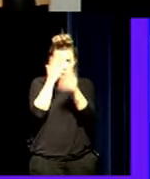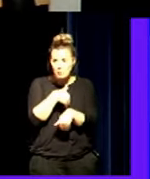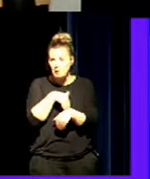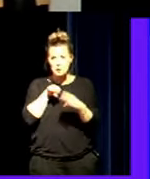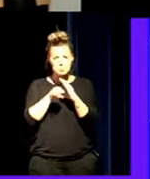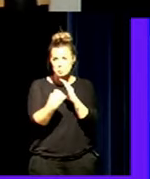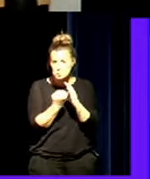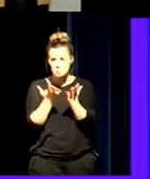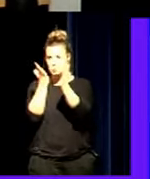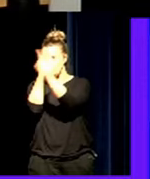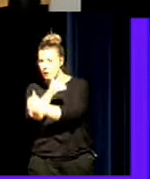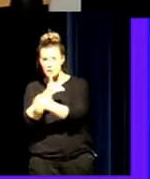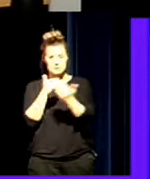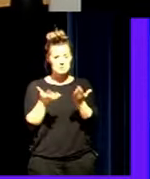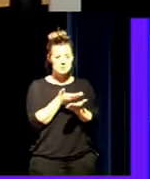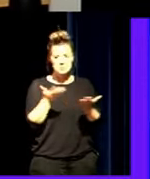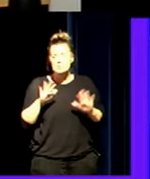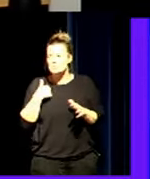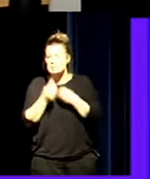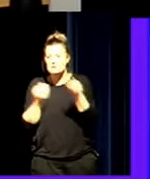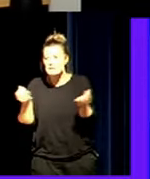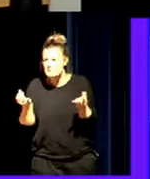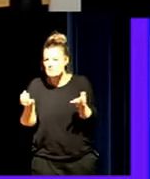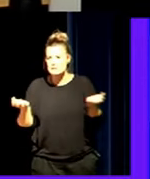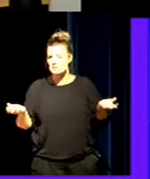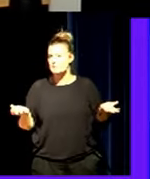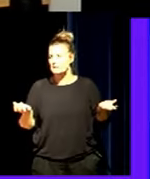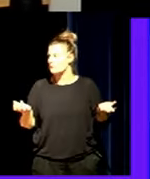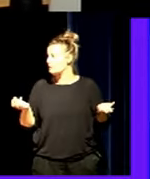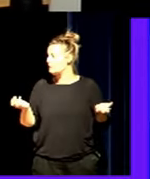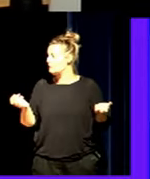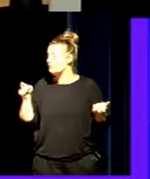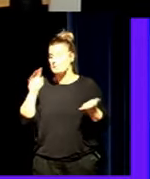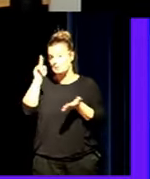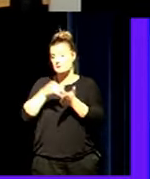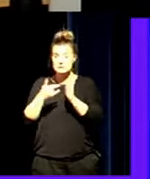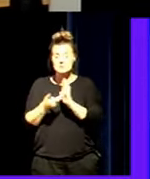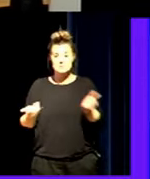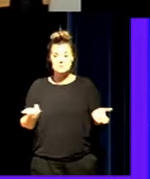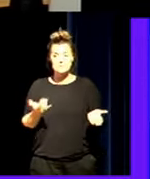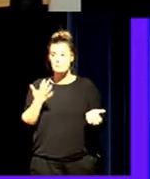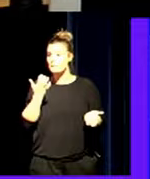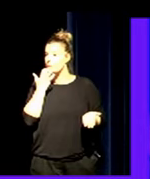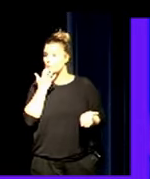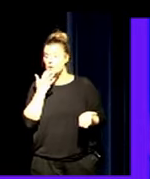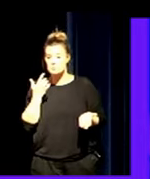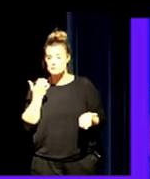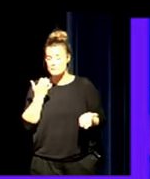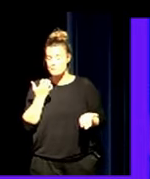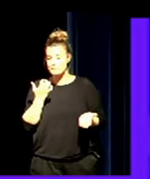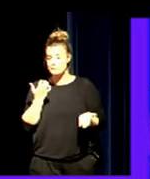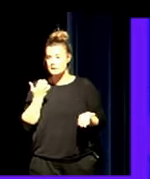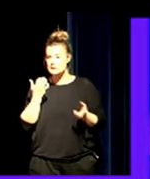ezen, baina egiten dudana da galdetzea. Eta hori da teknika bat. Adibidez, nahi dut egunean hori buruz lantzea,